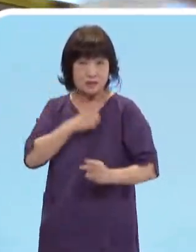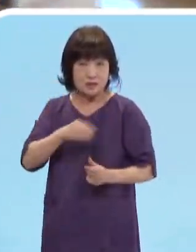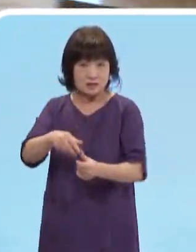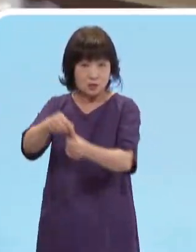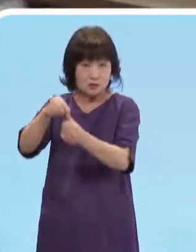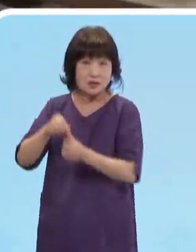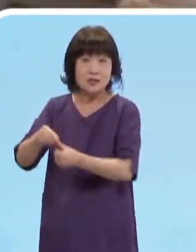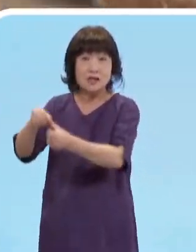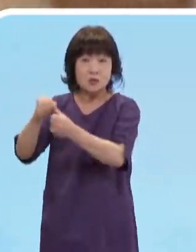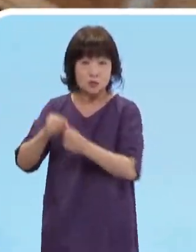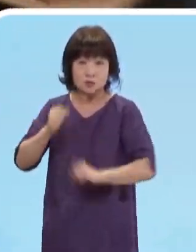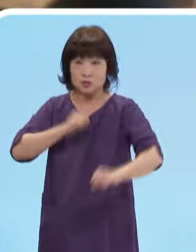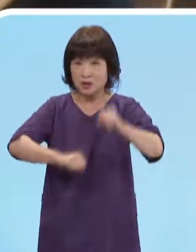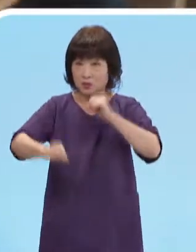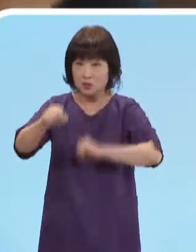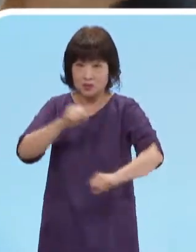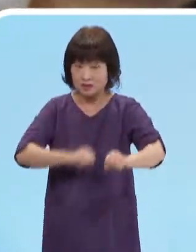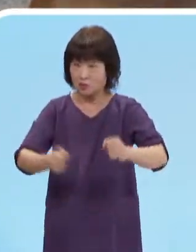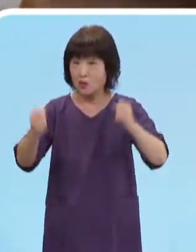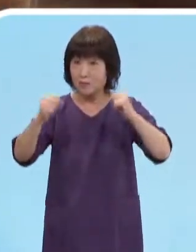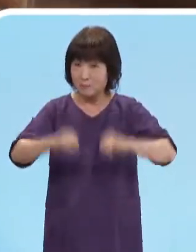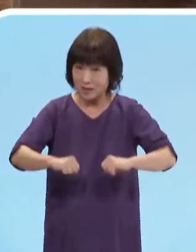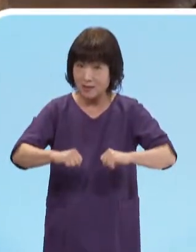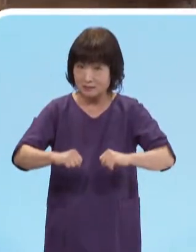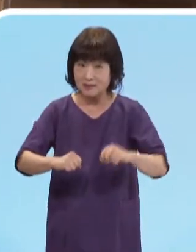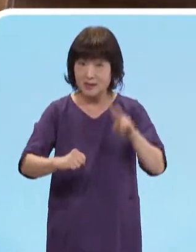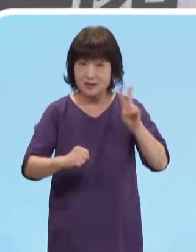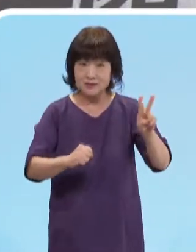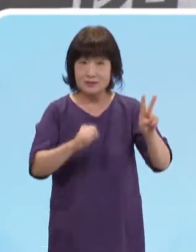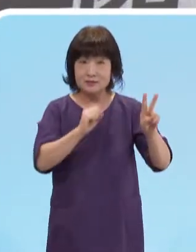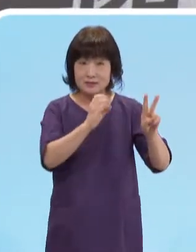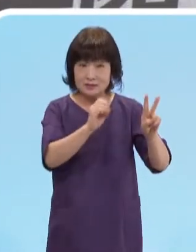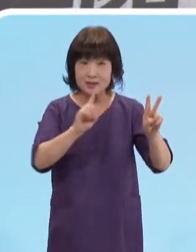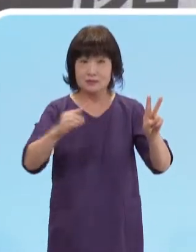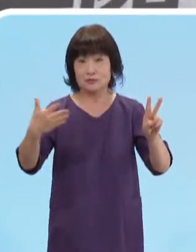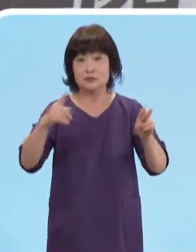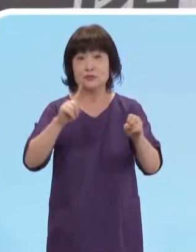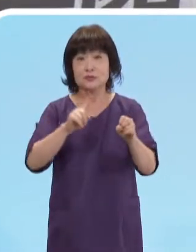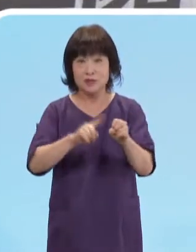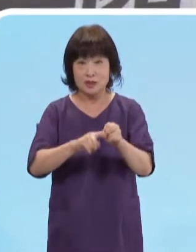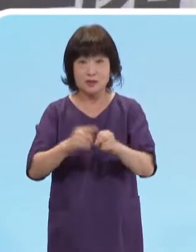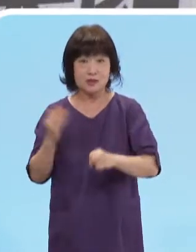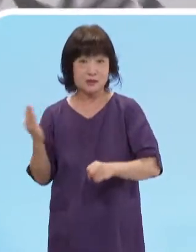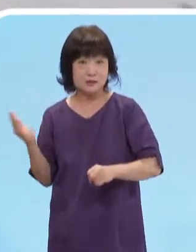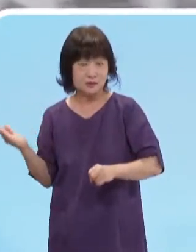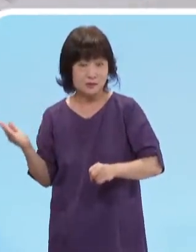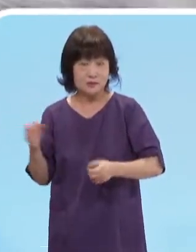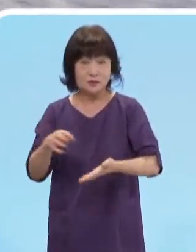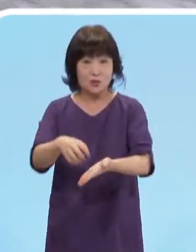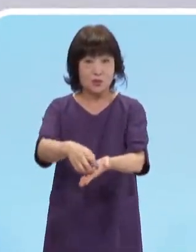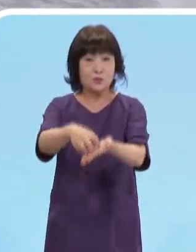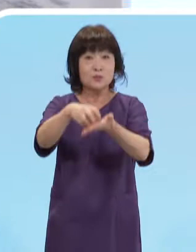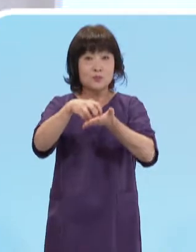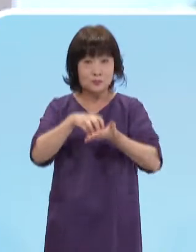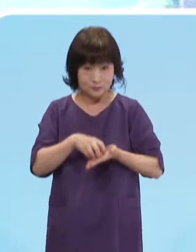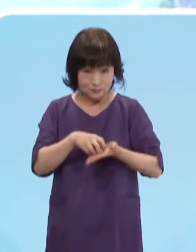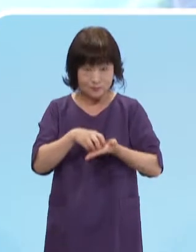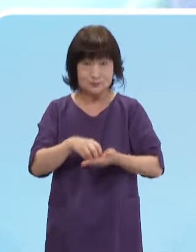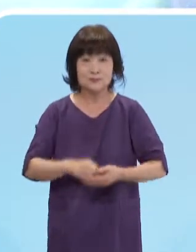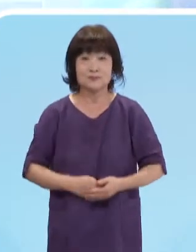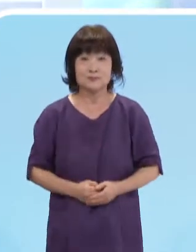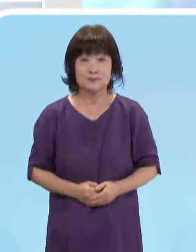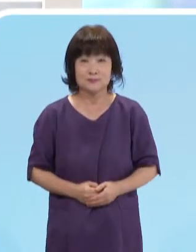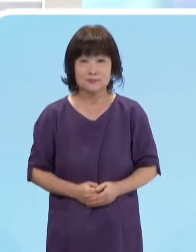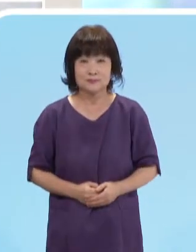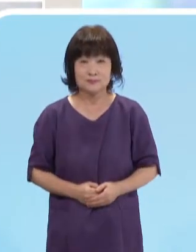する活動が認められ、2019年に地産地消等優良活動表彰で農林水